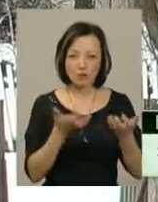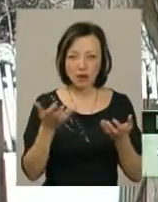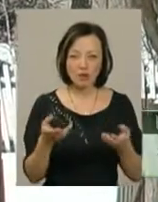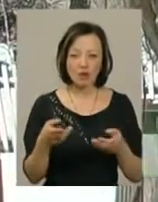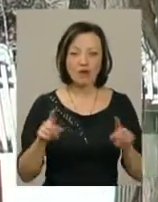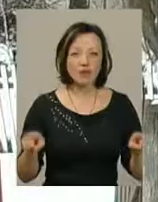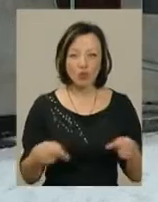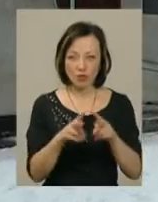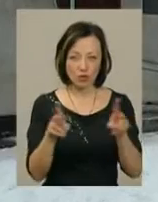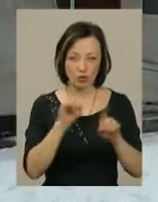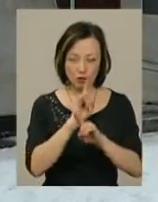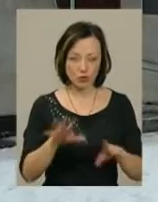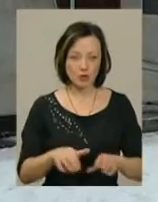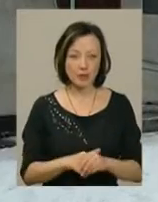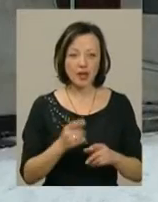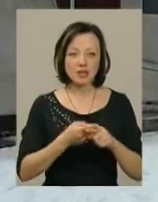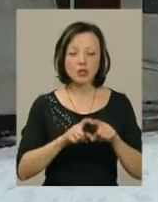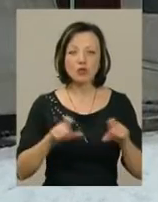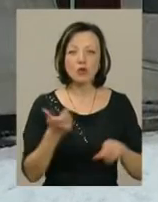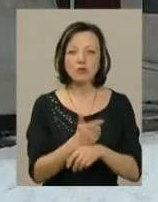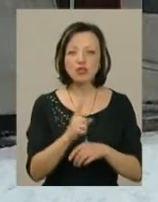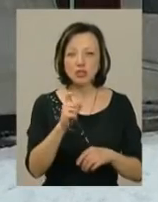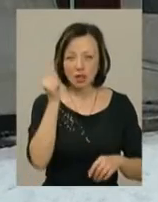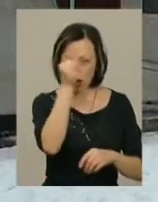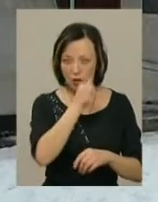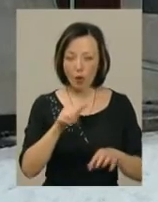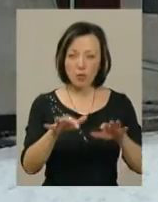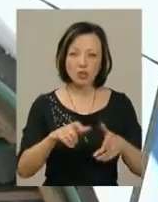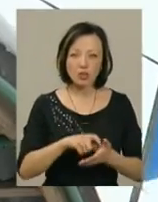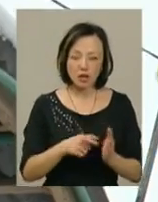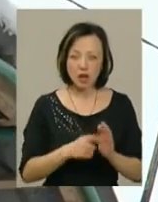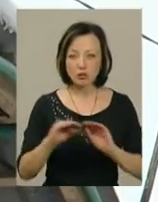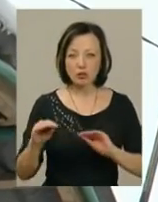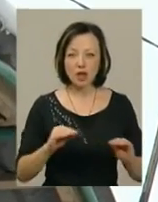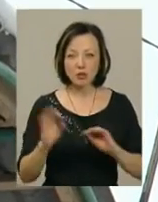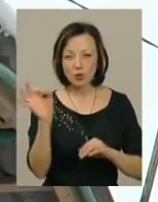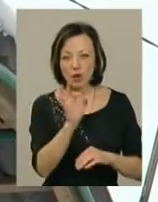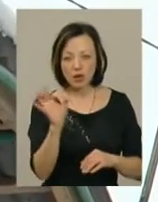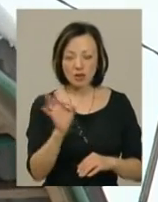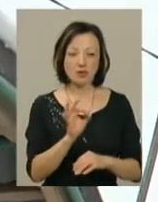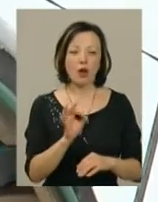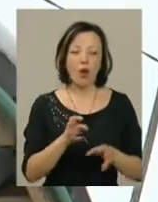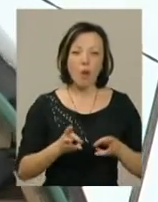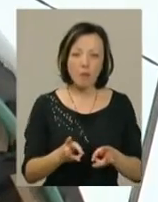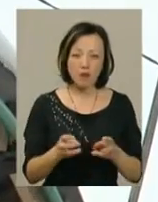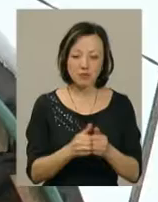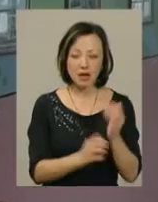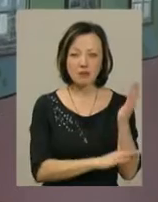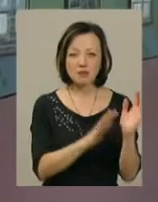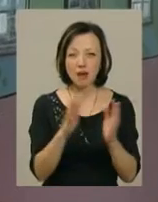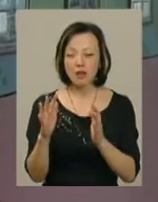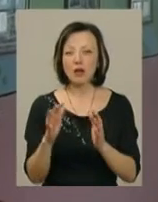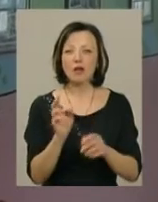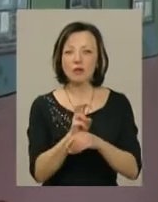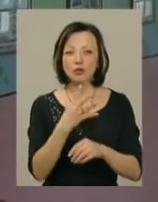назад відновлювати ніхто не буде. Мокрецькій школі більше 100 років. Тут є комп'ютерний клас, обладнані санвузли, опалення, поруч сад. Нині школу